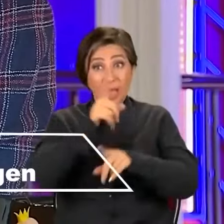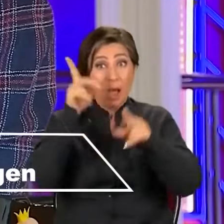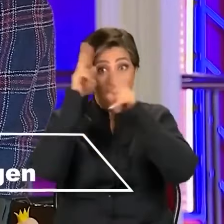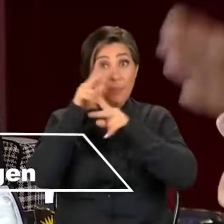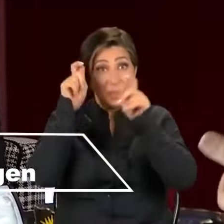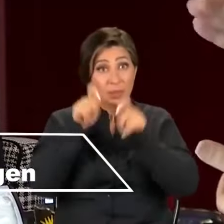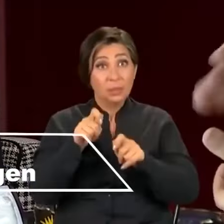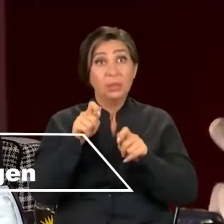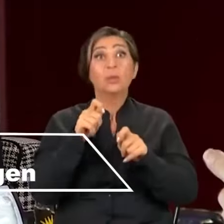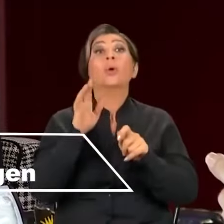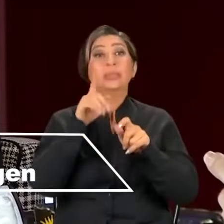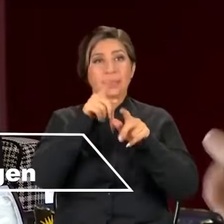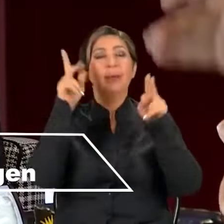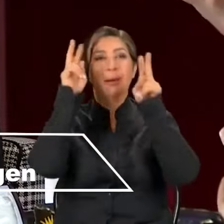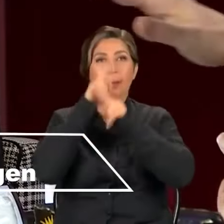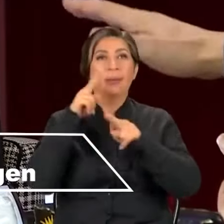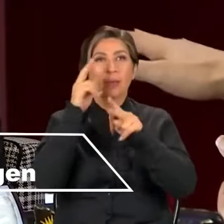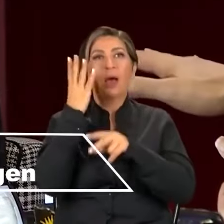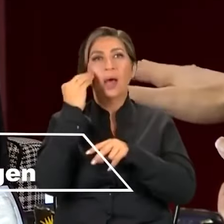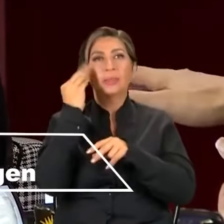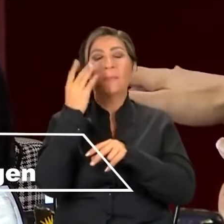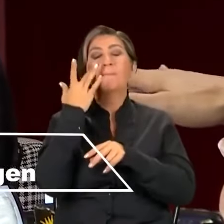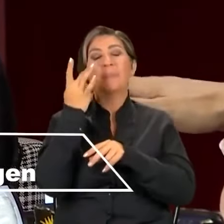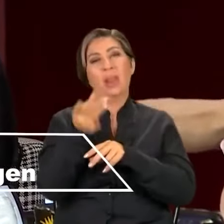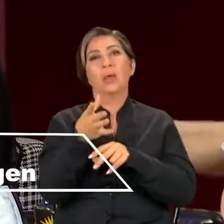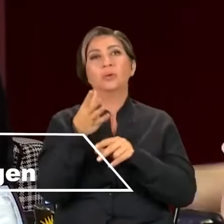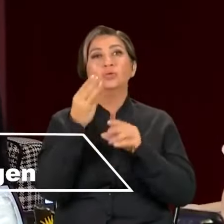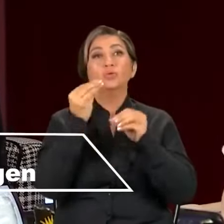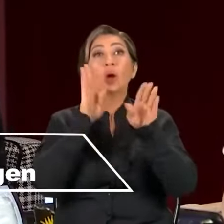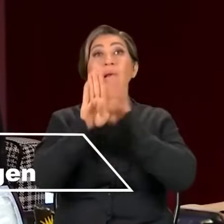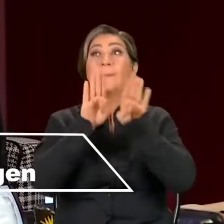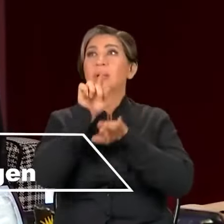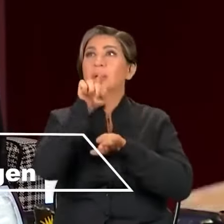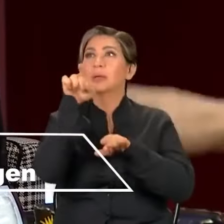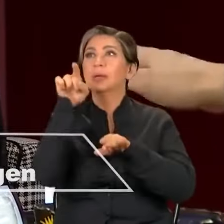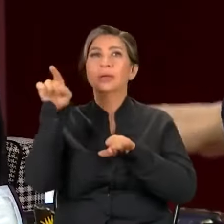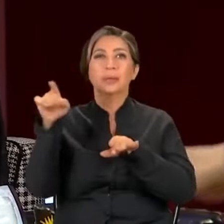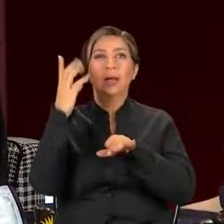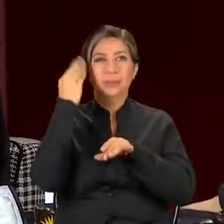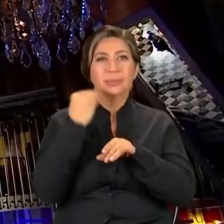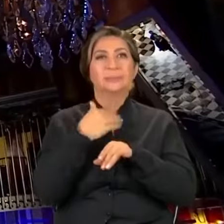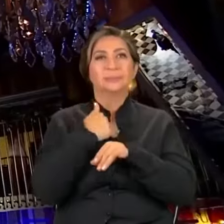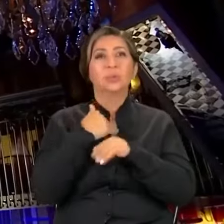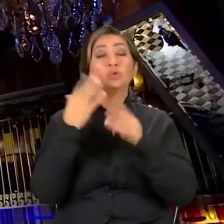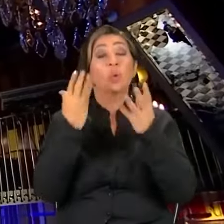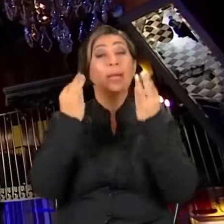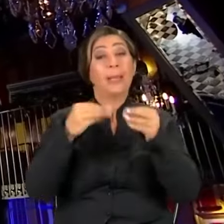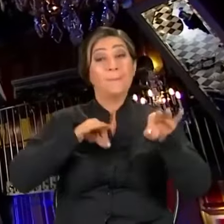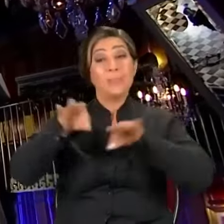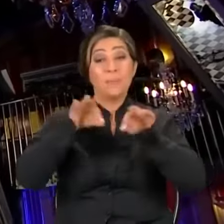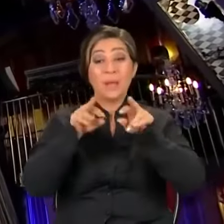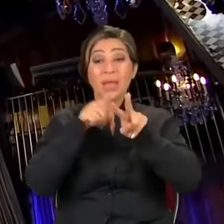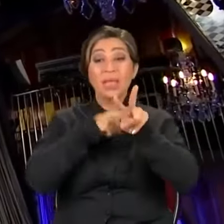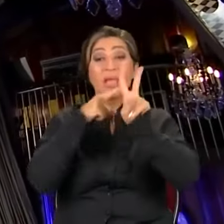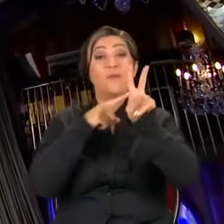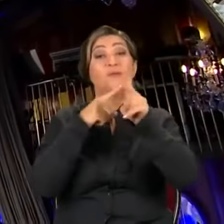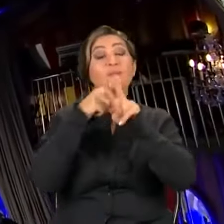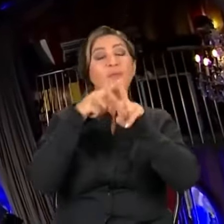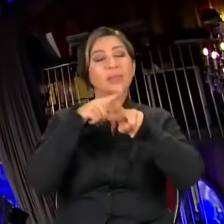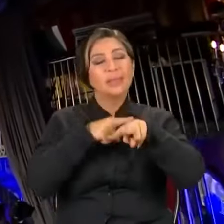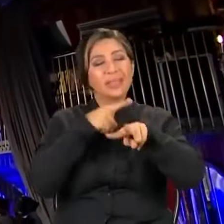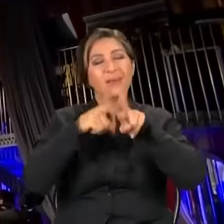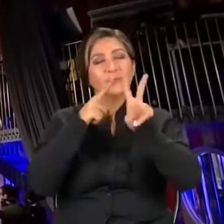ettin yoksa bir ben hiç hayal mi? Ettim sen hayal ettin. Anladım. Ama çok iyi bir mimar. O kadar mimarım... çok kapı olmasından anladım. Evet. Çok iyi bir mimar. Yavuz Çelenk'le çalıştım.